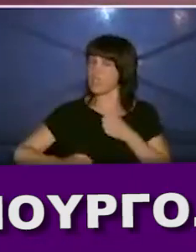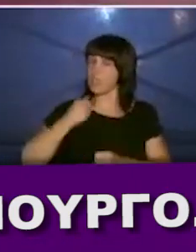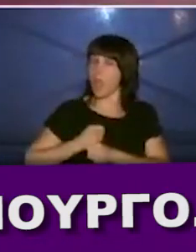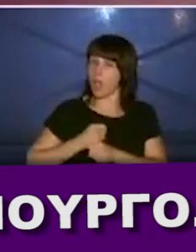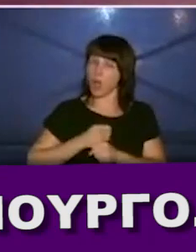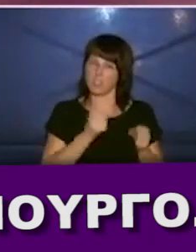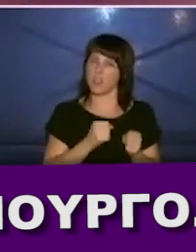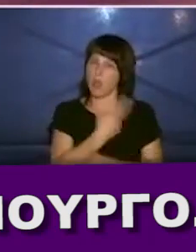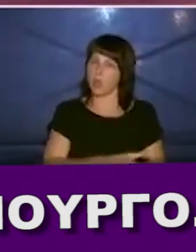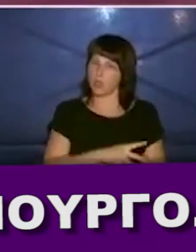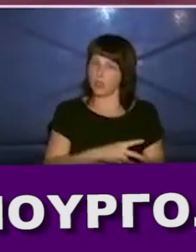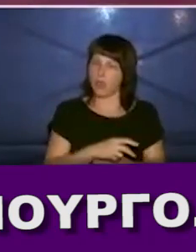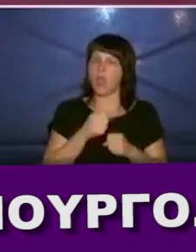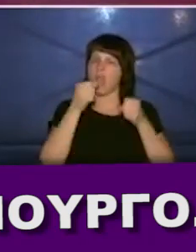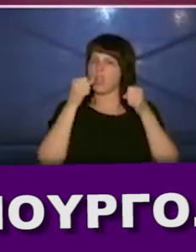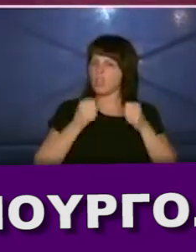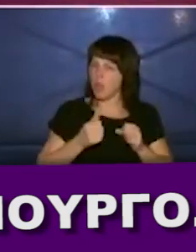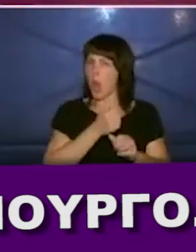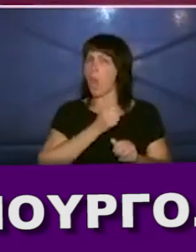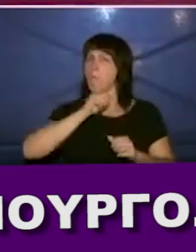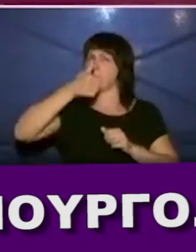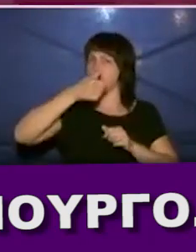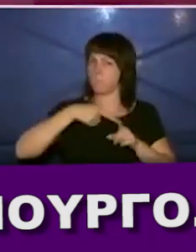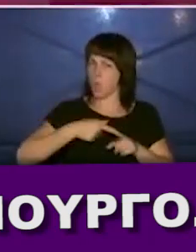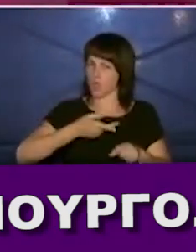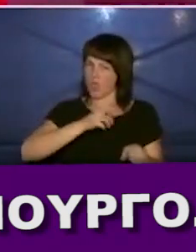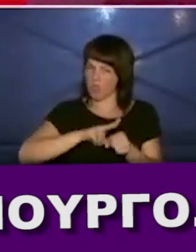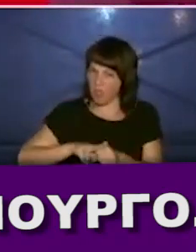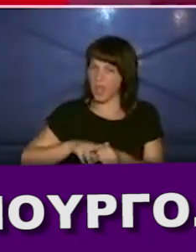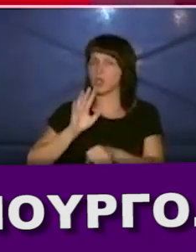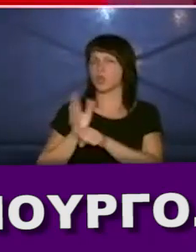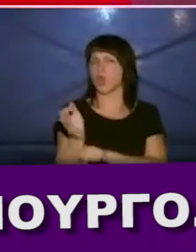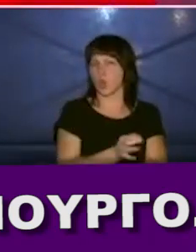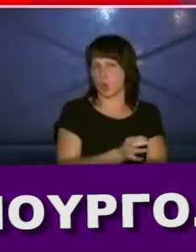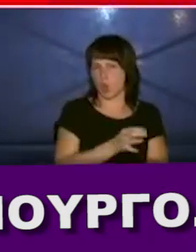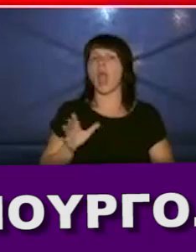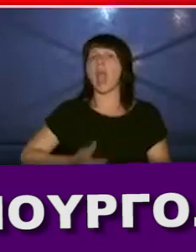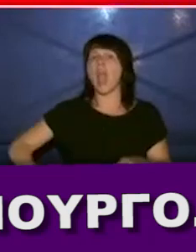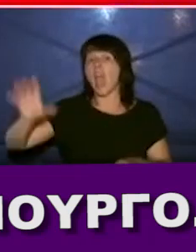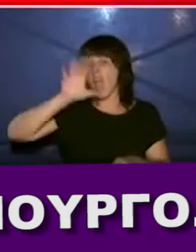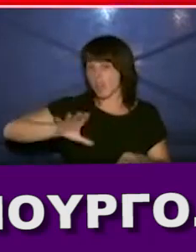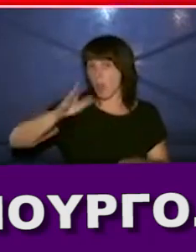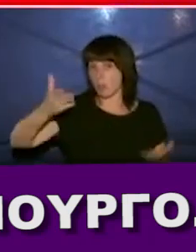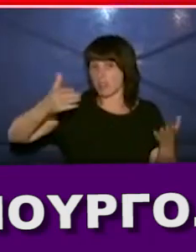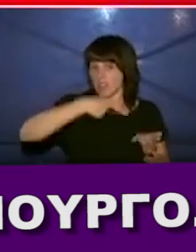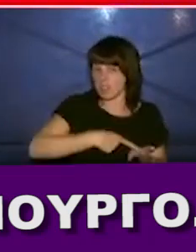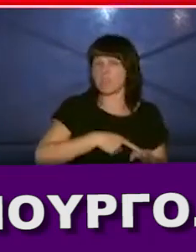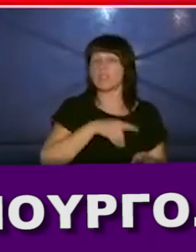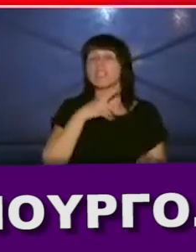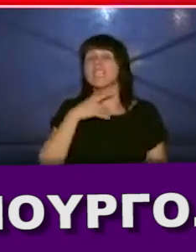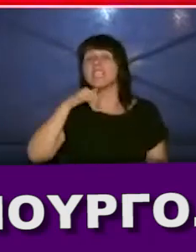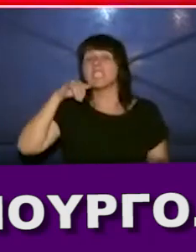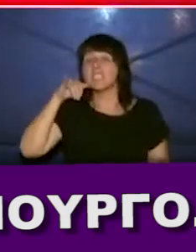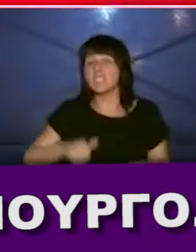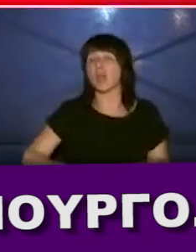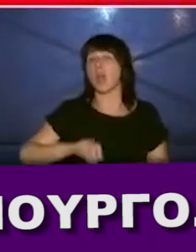και την γνωρίζουμε. Σταθερά πρώτη σε θανάτους από την πανδημία σε ολόκληρη την Ευρώπη. Σταθερά πρωταθλητές